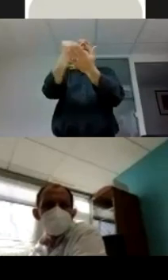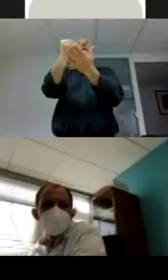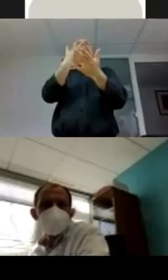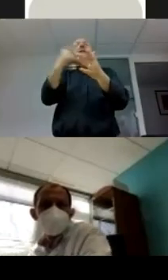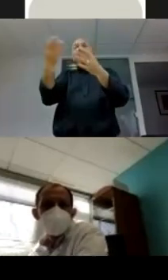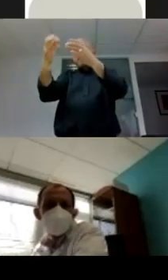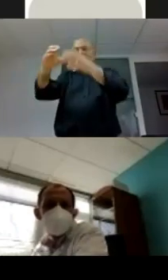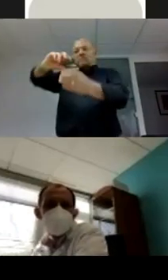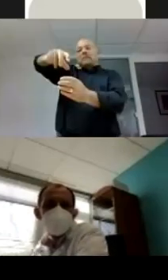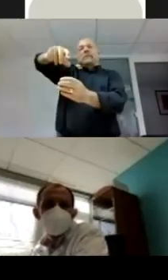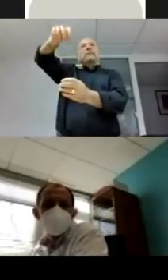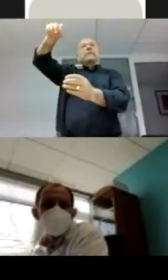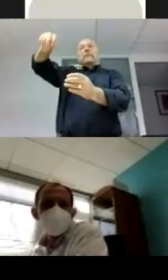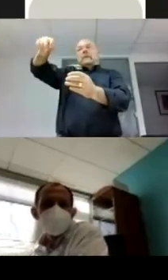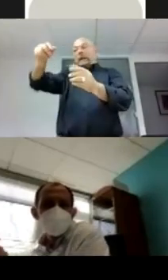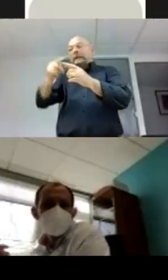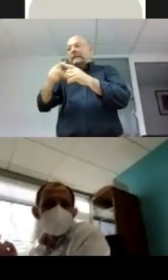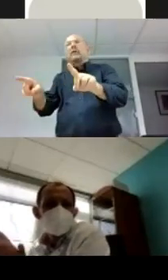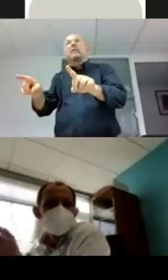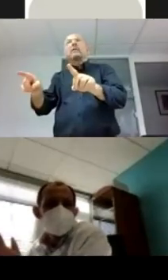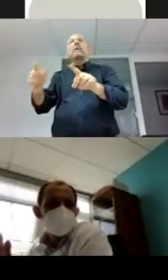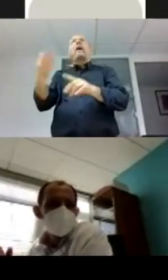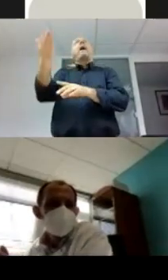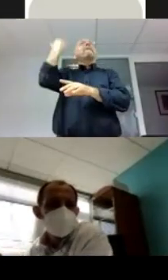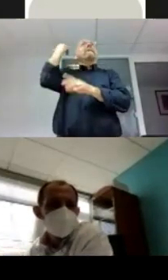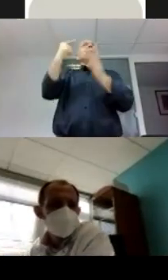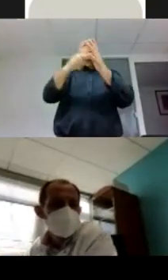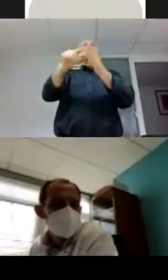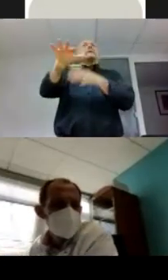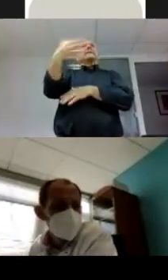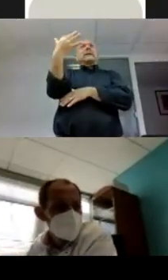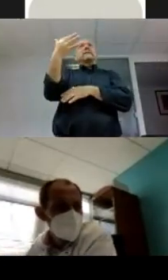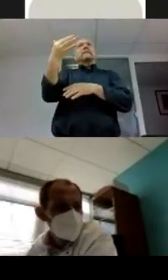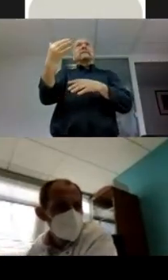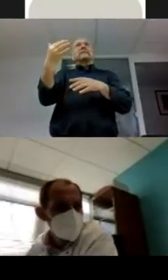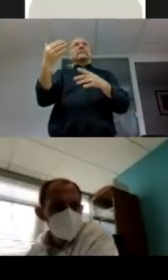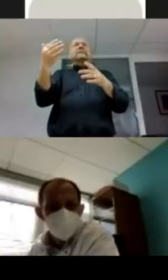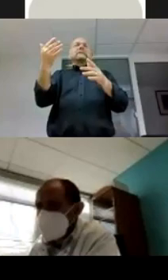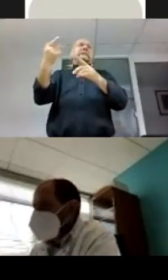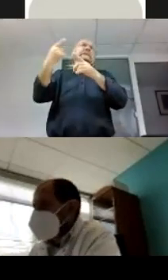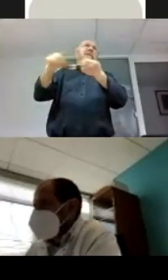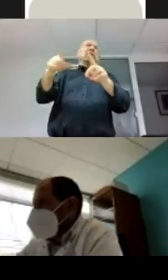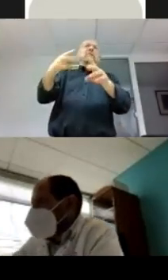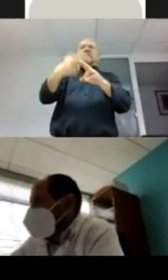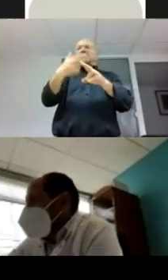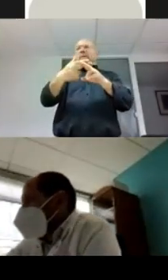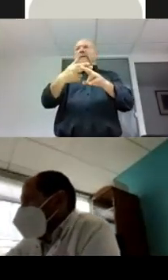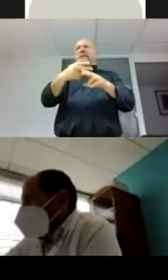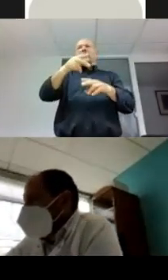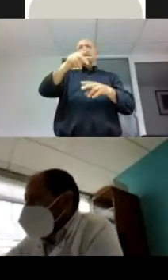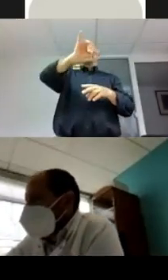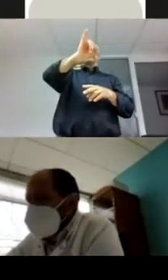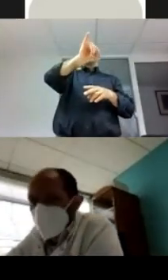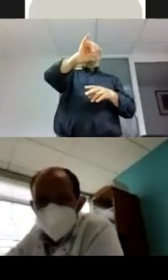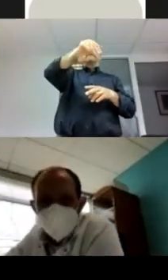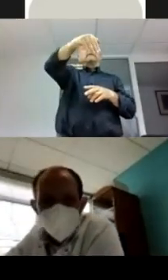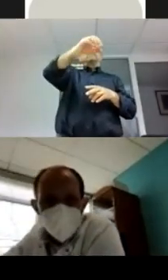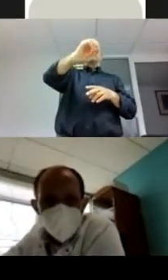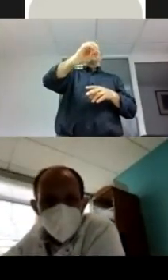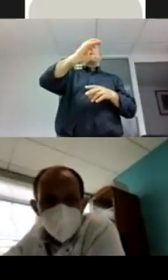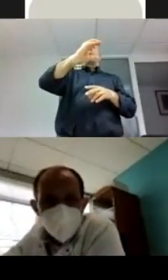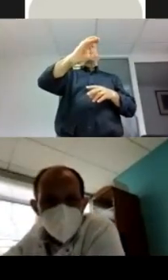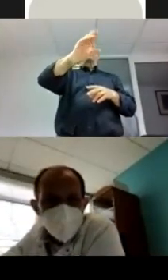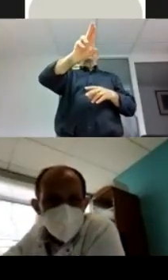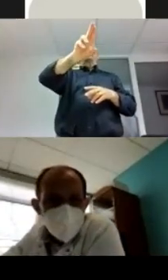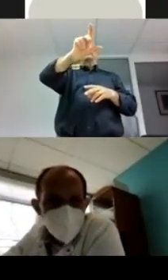au changement de test de dépistage. Donc, certaines personnes ont peut-être fait des tests avant 2015, avec un